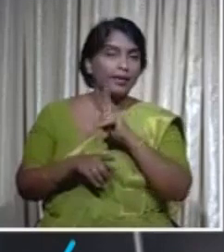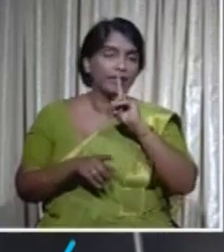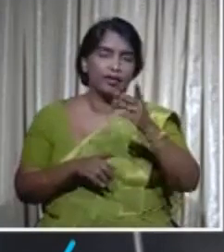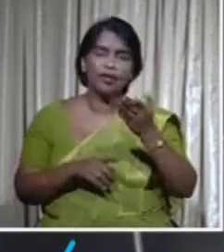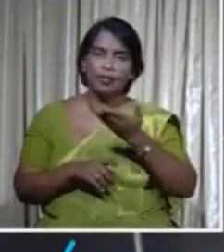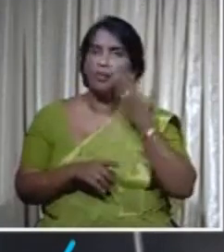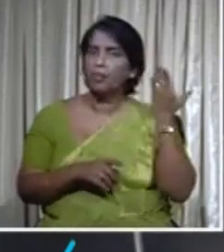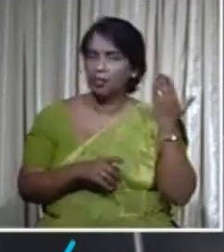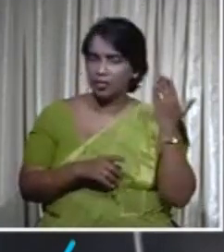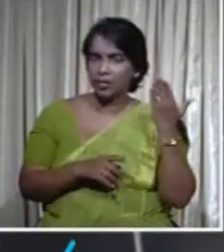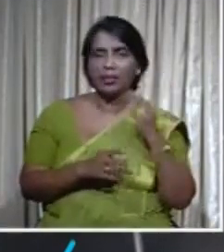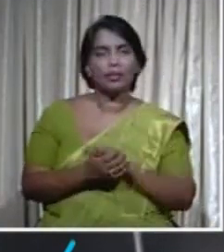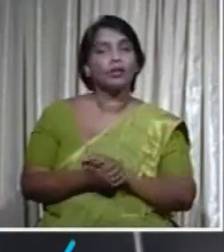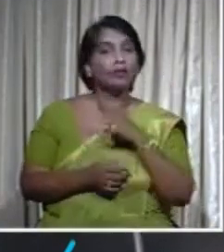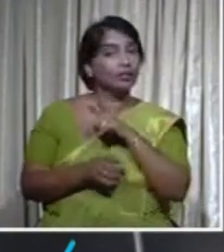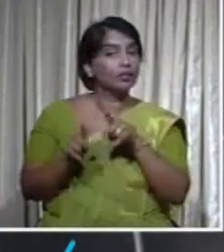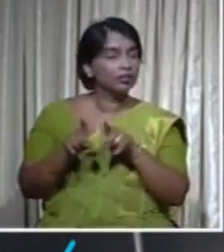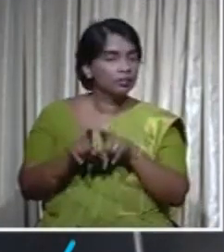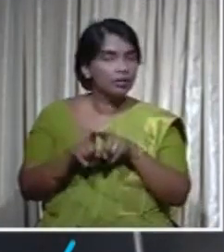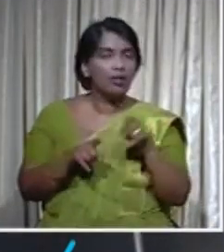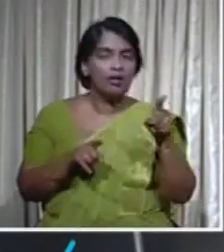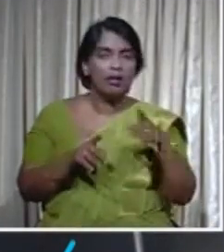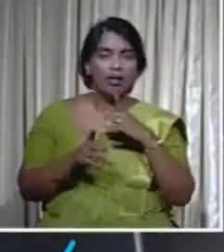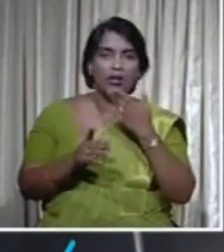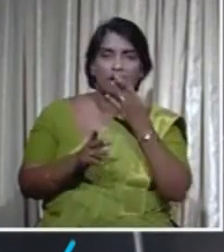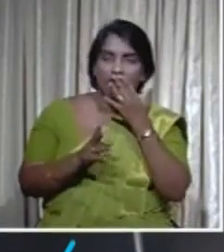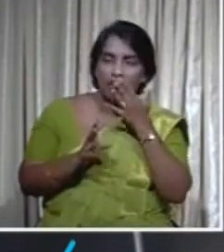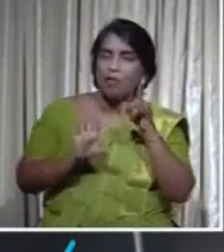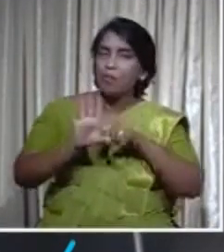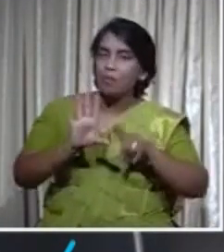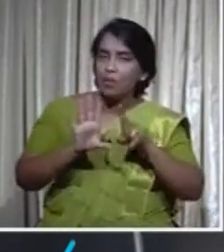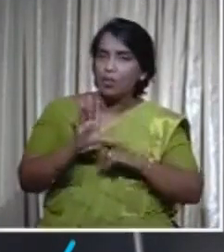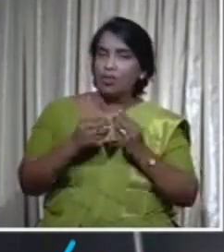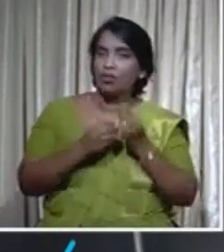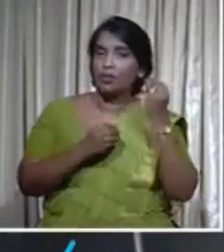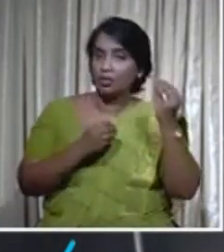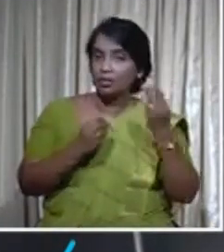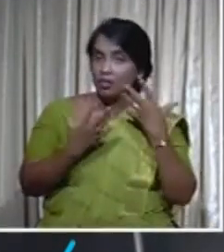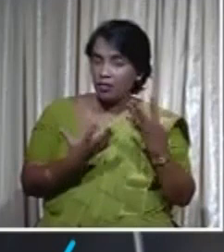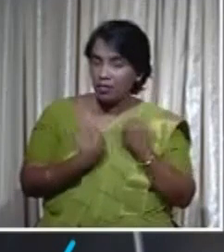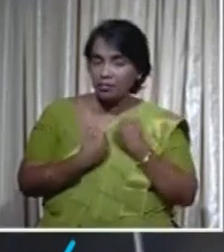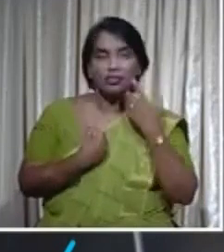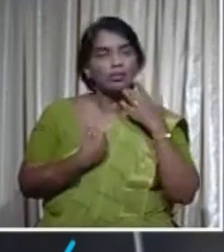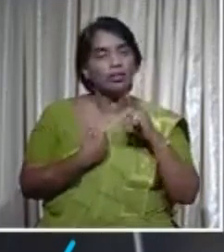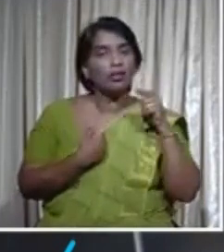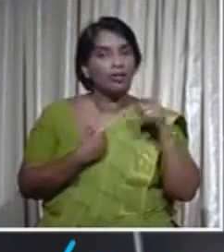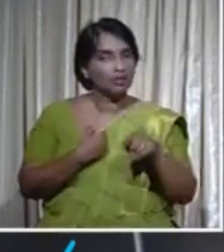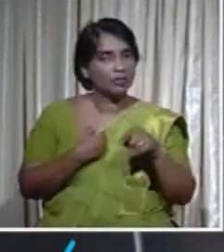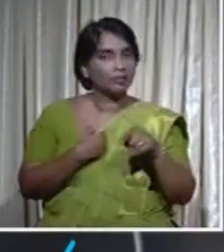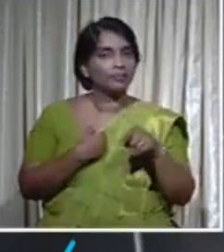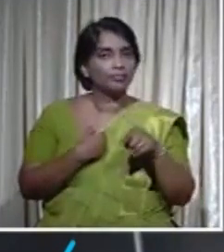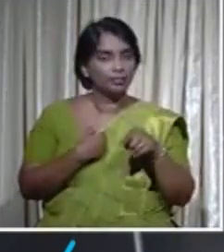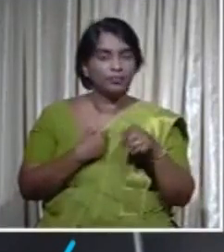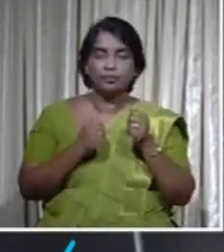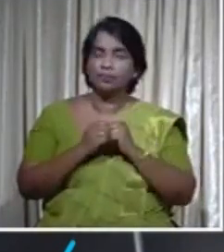அதன் பயிற்சியை பெற்றிருப்பார்கள் அதன் ஊடாக இந்த பிரச்சனையும் போராட்டமும் வருகின்ற நிலைமை